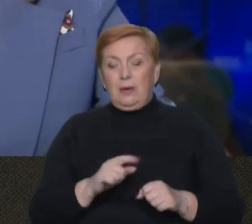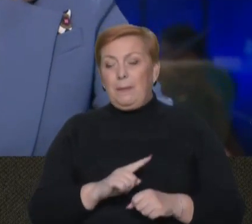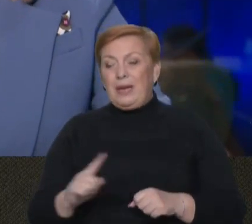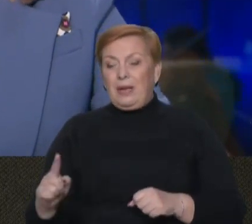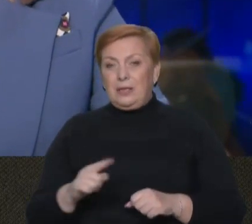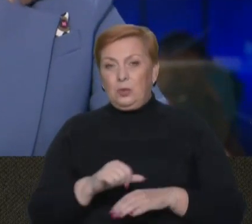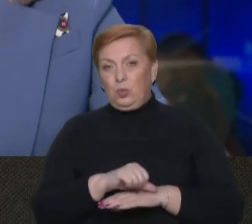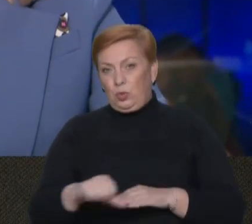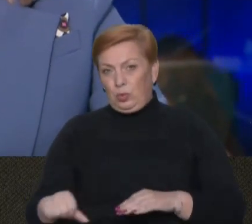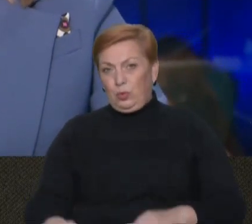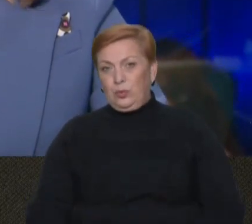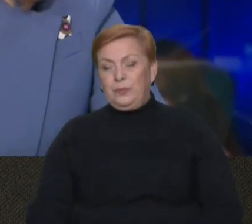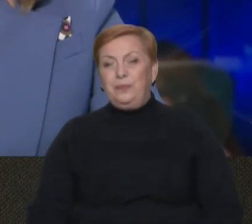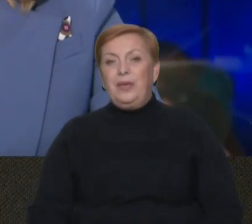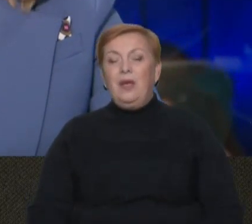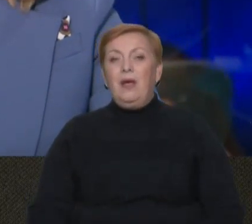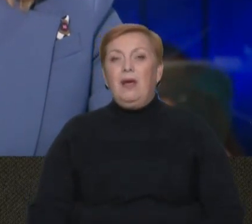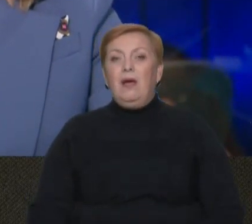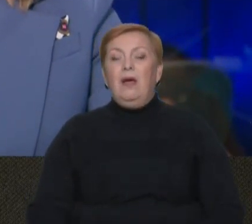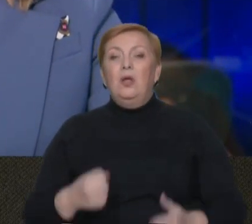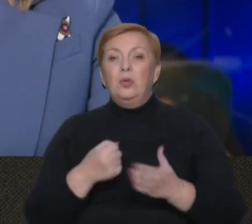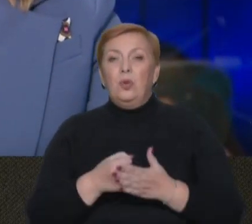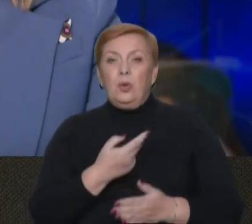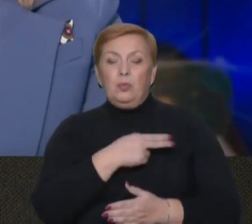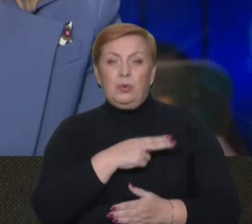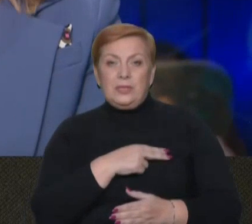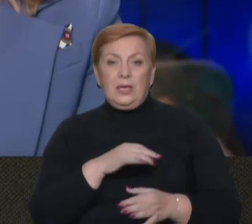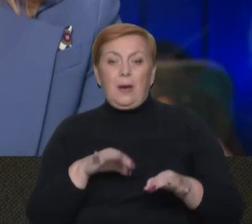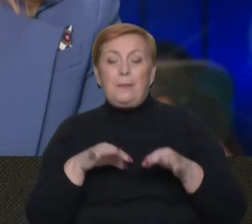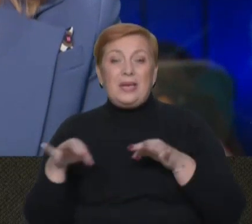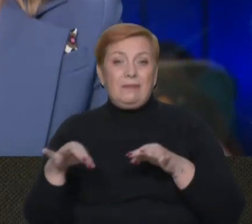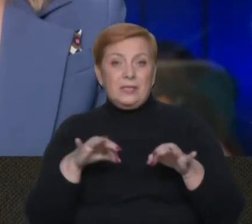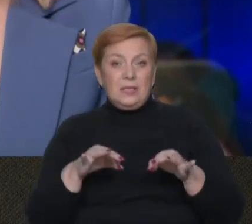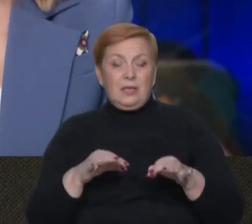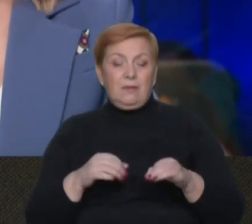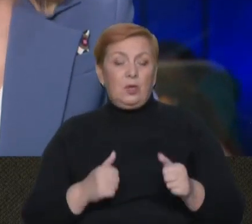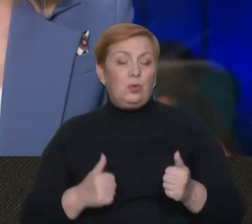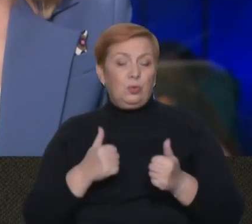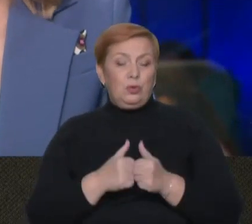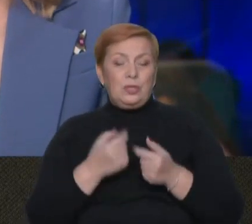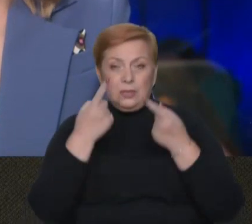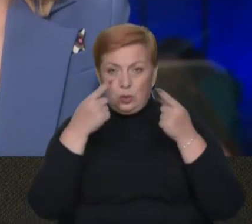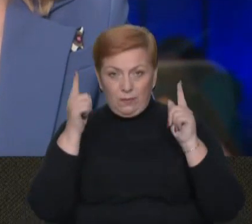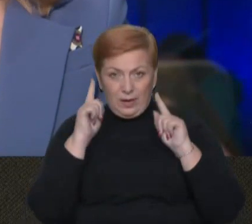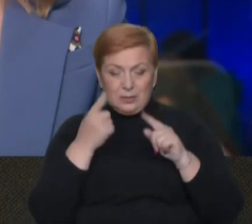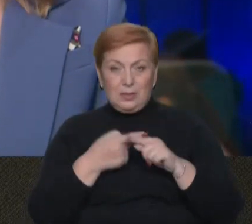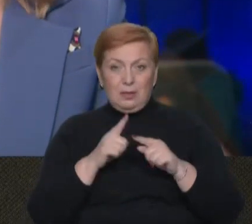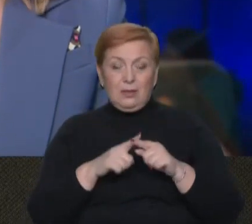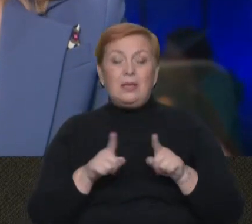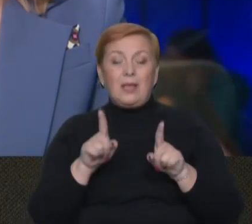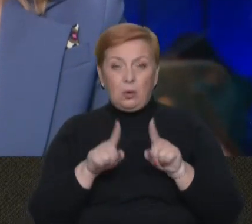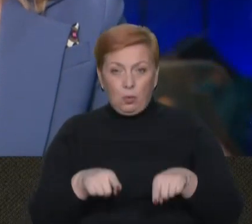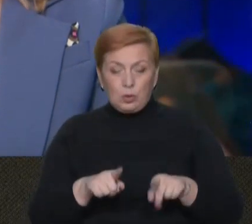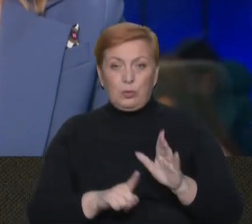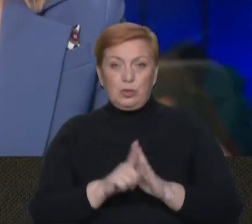Україною Пане Андрію до польських перевізників долучилися і словацькі які також напередодні почали блокувати